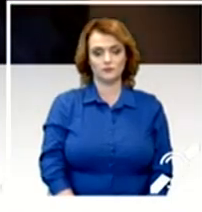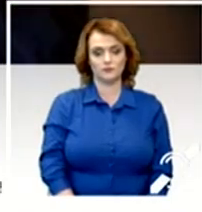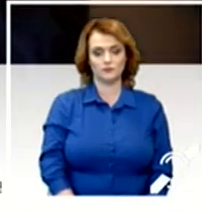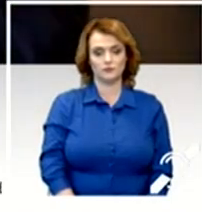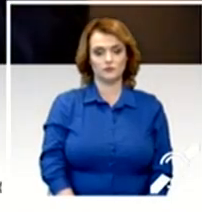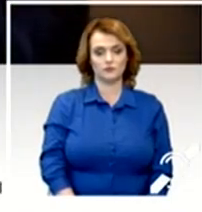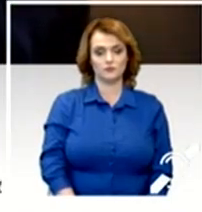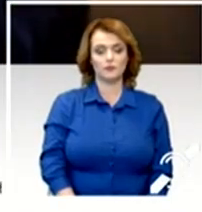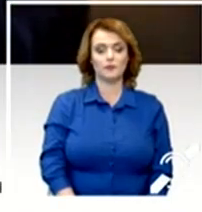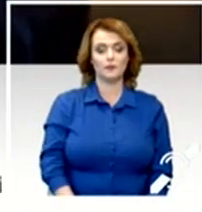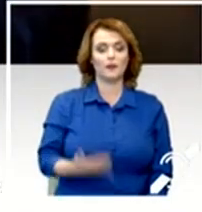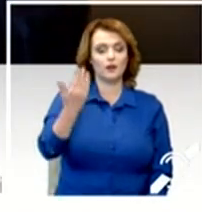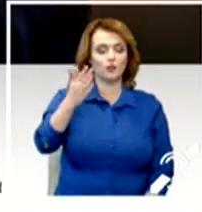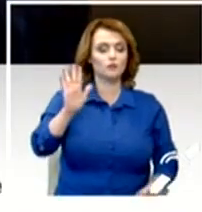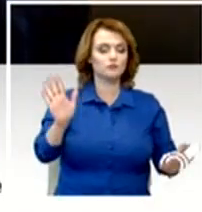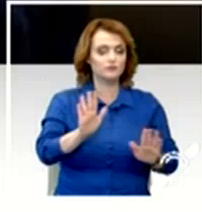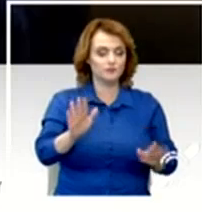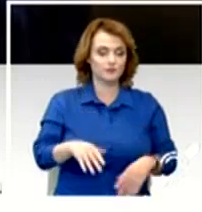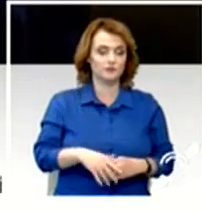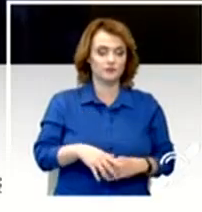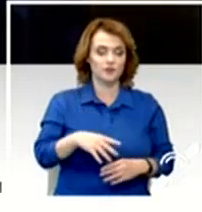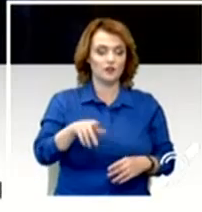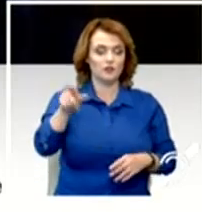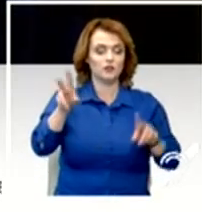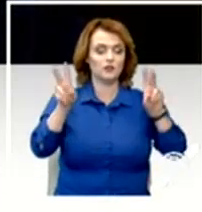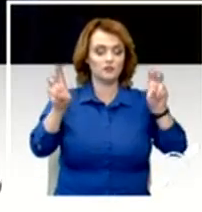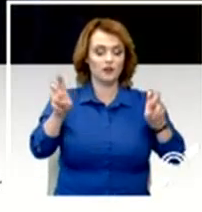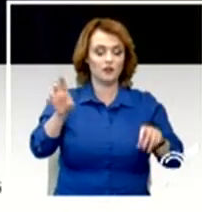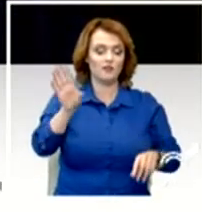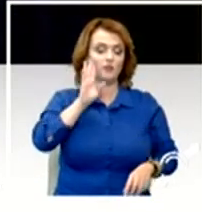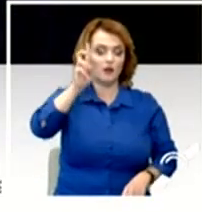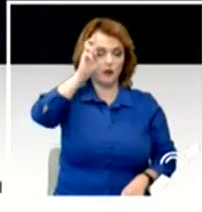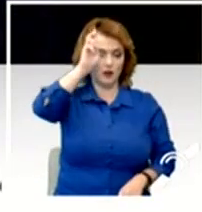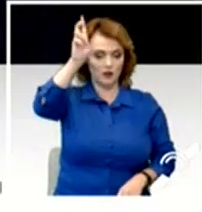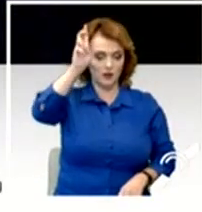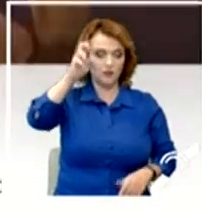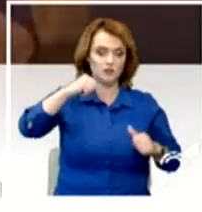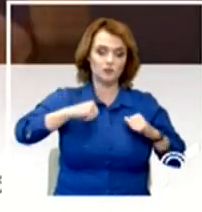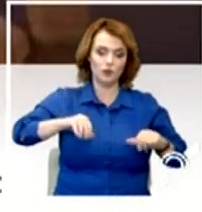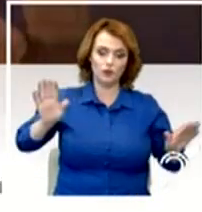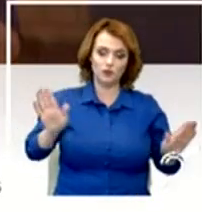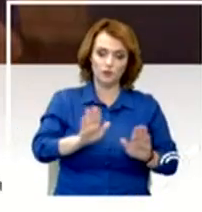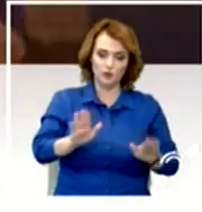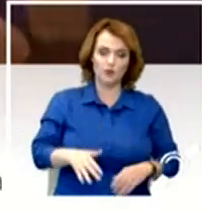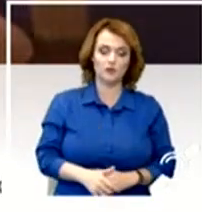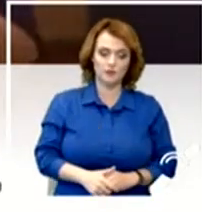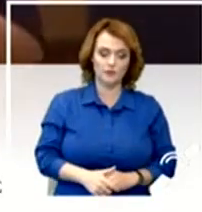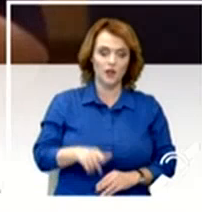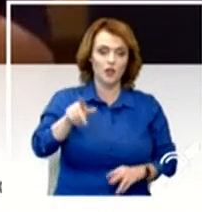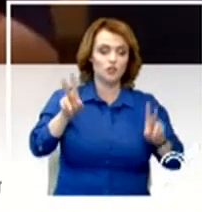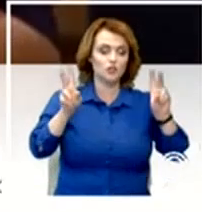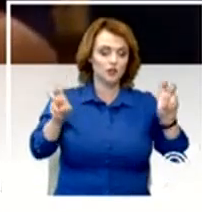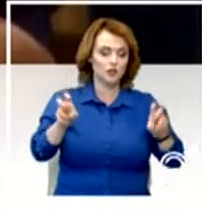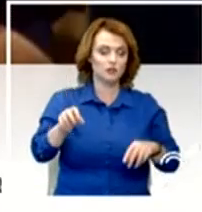La Grand Diva Rumană sau Regina del Belcanto, cum a fost numită Mariana Nicolescu de jurnaliști și specialiști, e considerată una